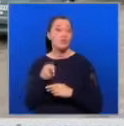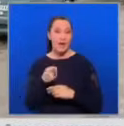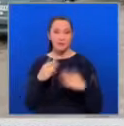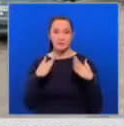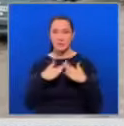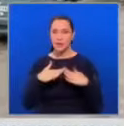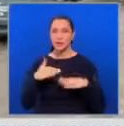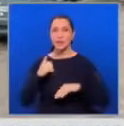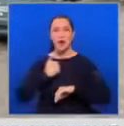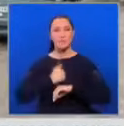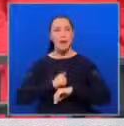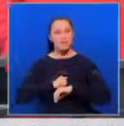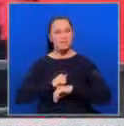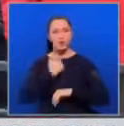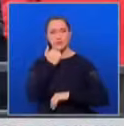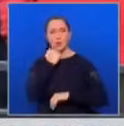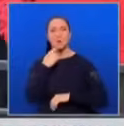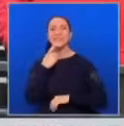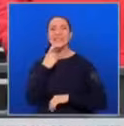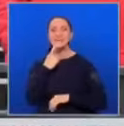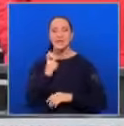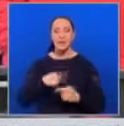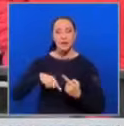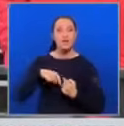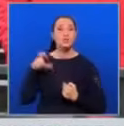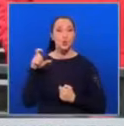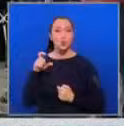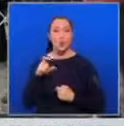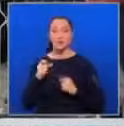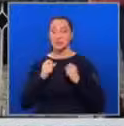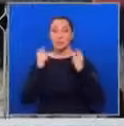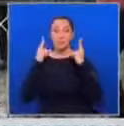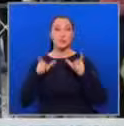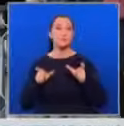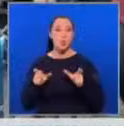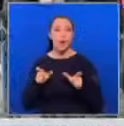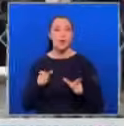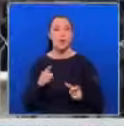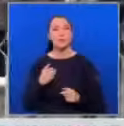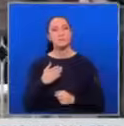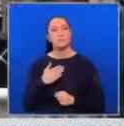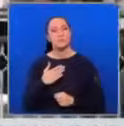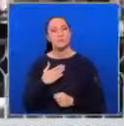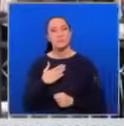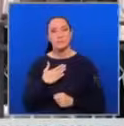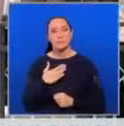сградата на кметството в село завет край сунгурларе осъмна с блока иска пристина